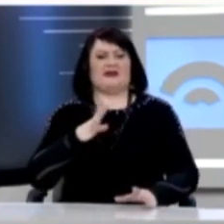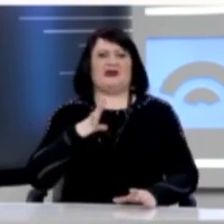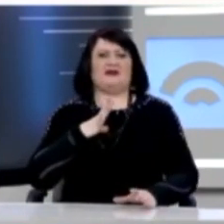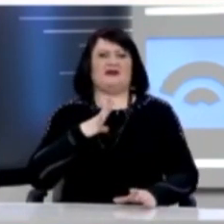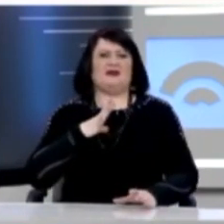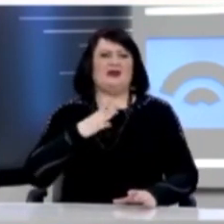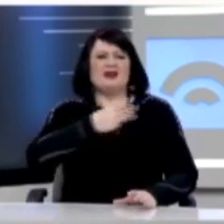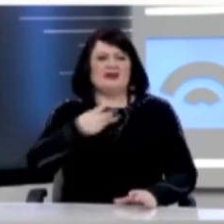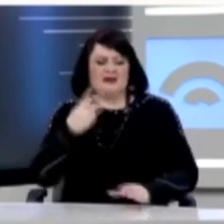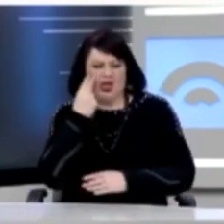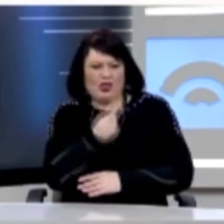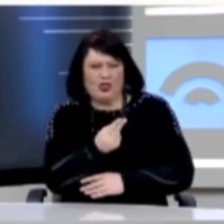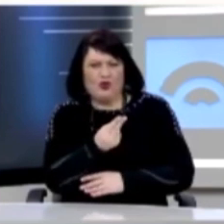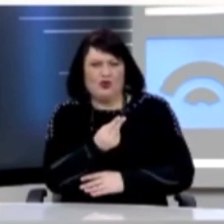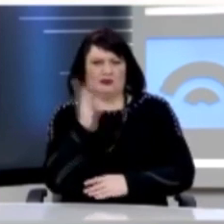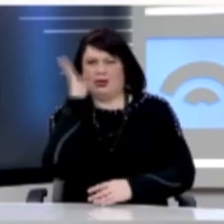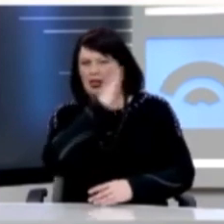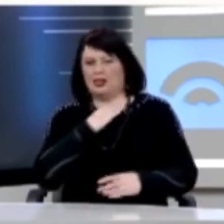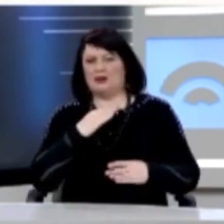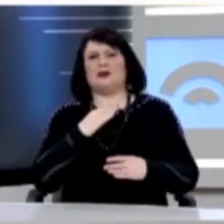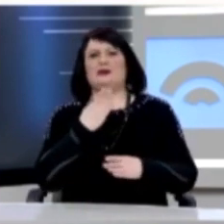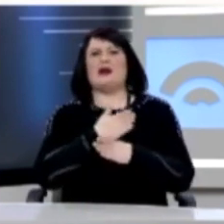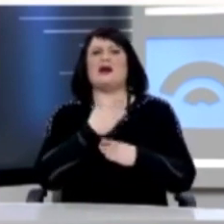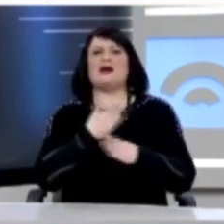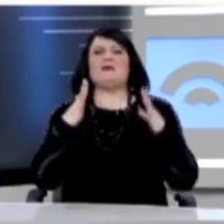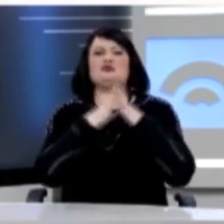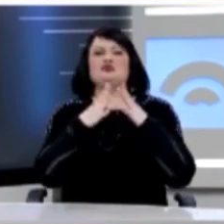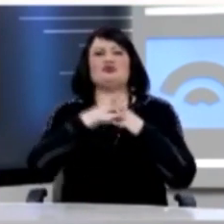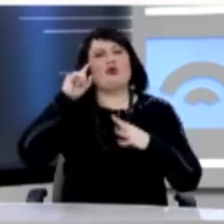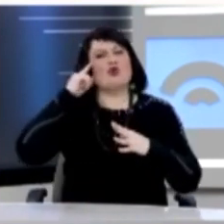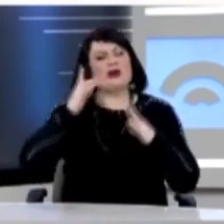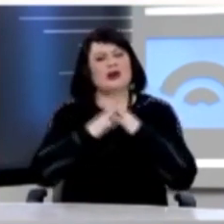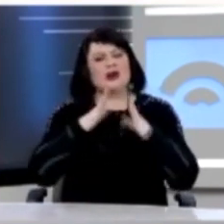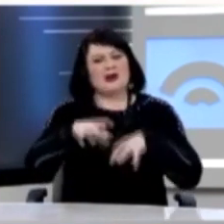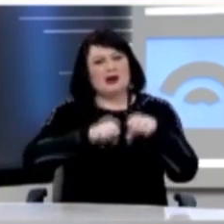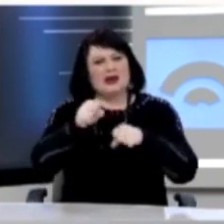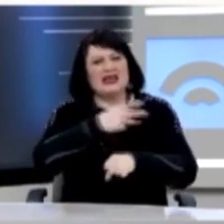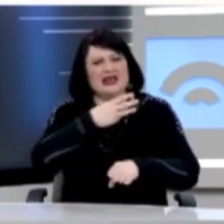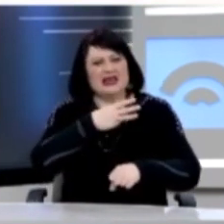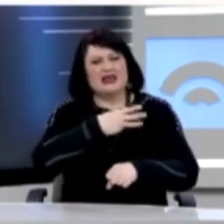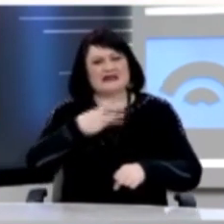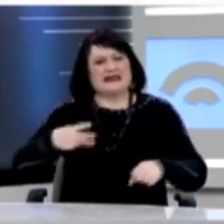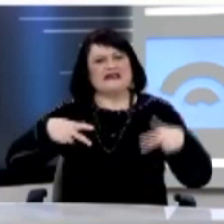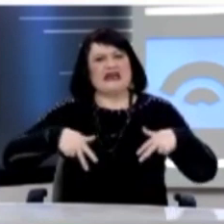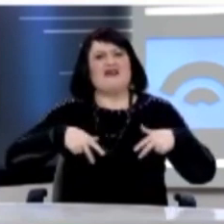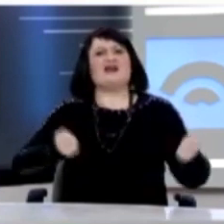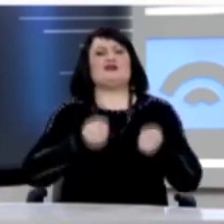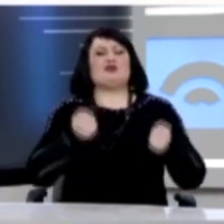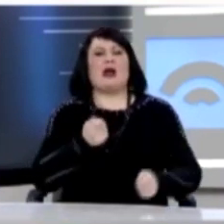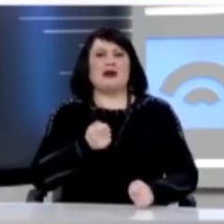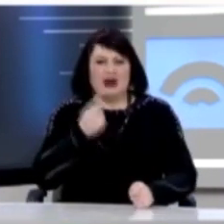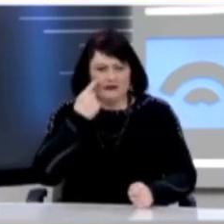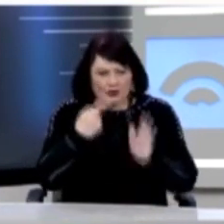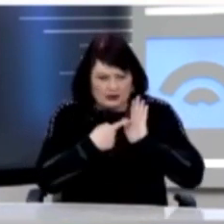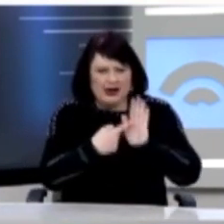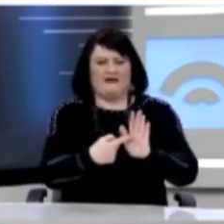άθλια προσπάθεια εξοραϊσμού των ιμπεριαλιστικών σχεδιασμών από την κυβέρνηση. Ο ρόλος στρατολόγου